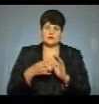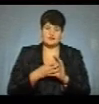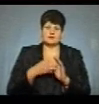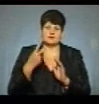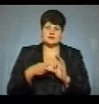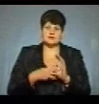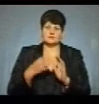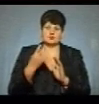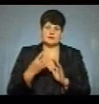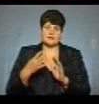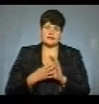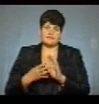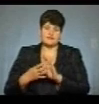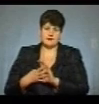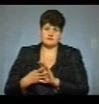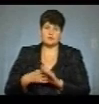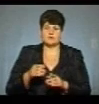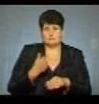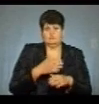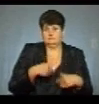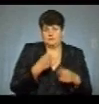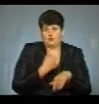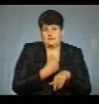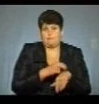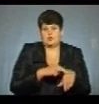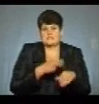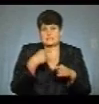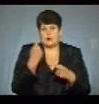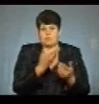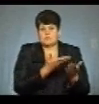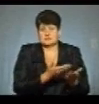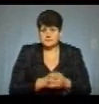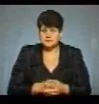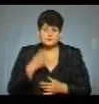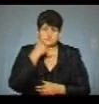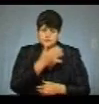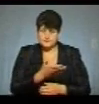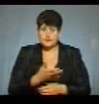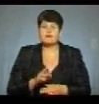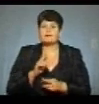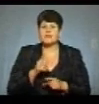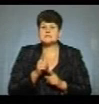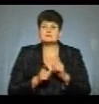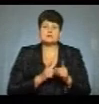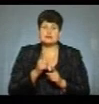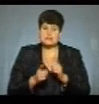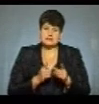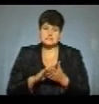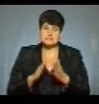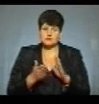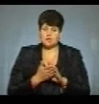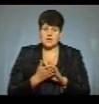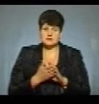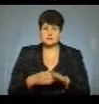098-49-27-499. Маєте запитання до головного поліцейського області, телефонуйте. Скажіть, будь ласка, пане Олександре, як змінилася ситуація з